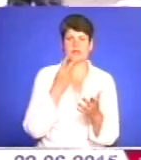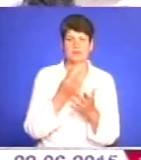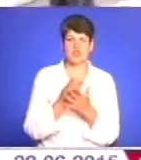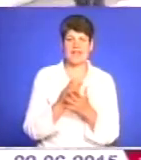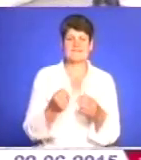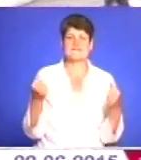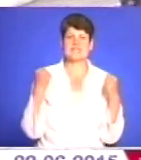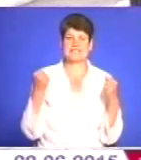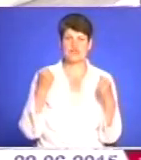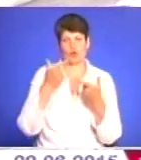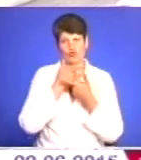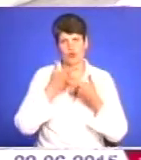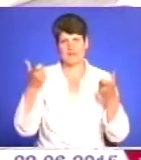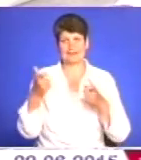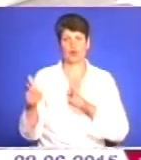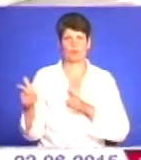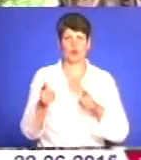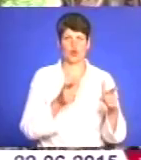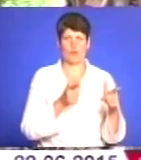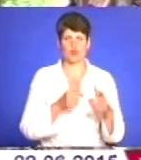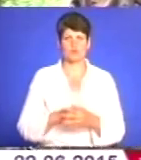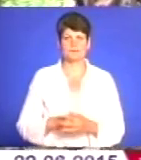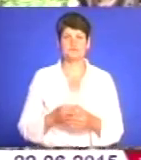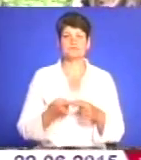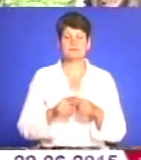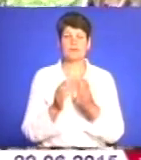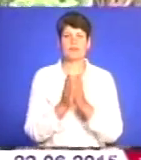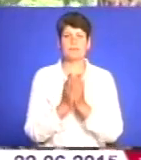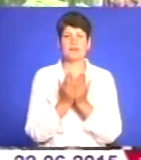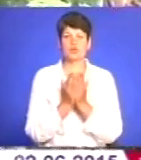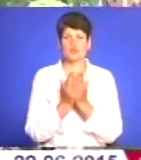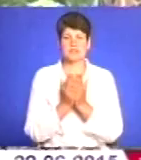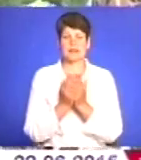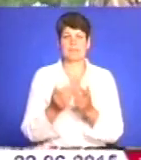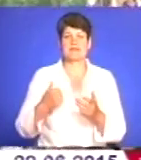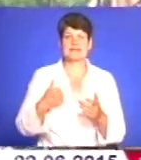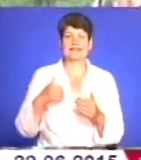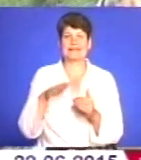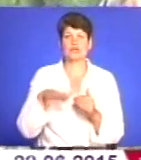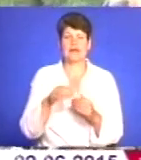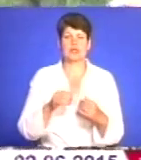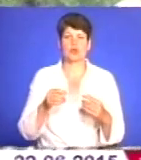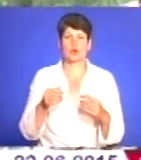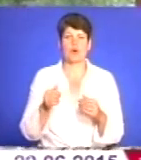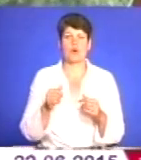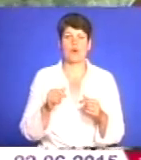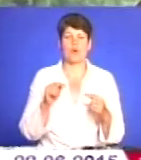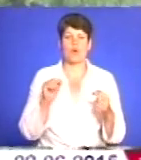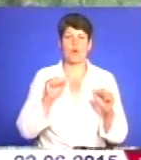фізичну, а й інформативну підготовку. Це є підручник бійця територіальної оборони, якщо ви бачите. Тобто тут